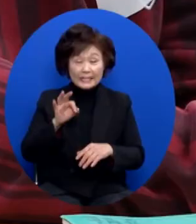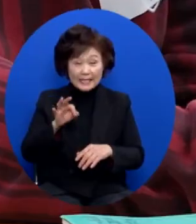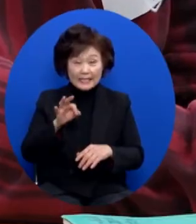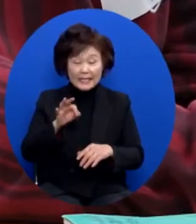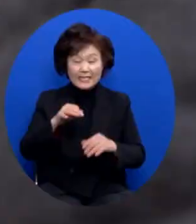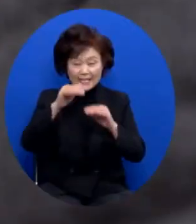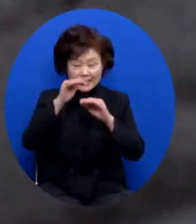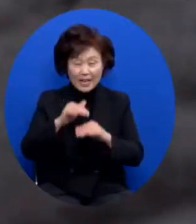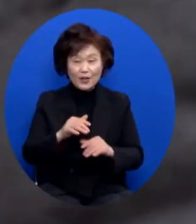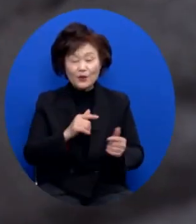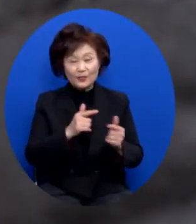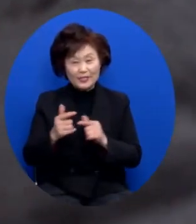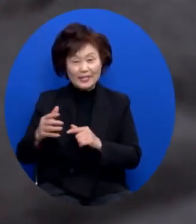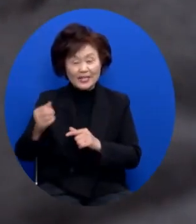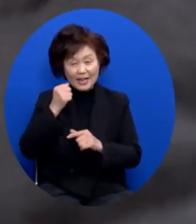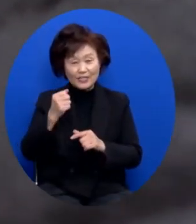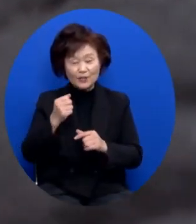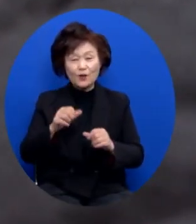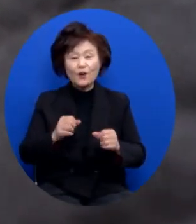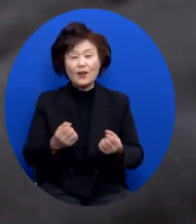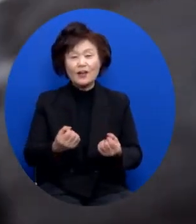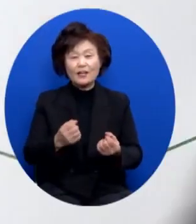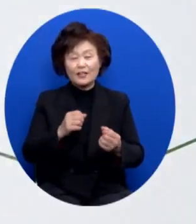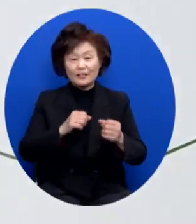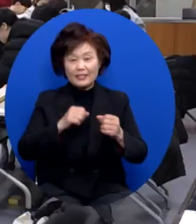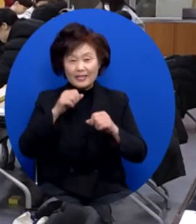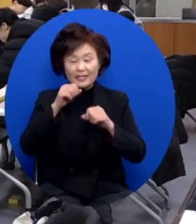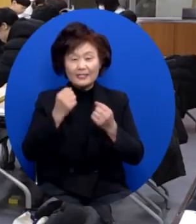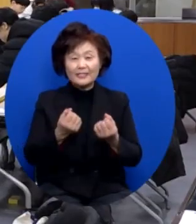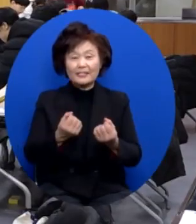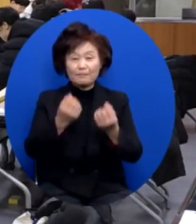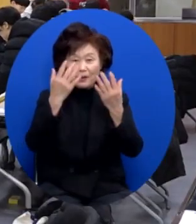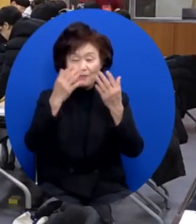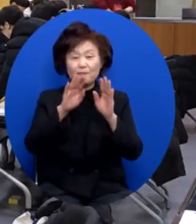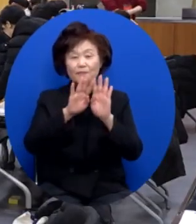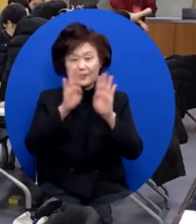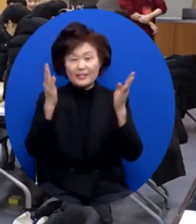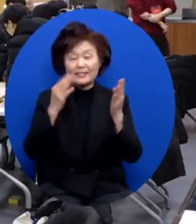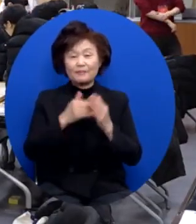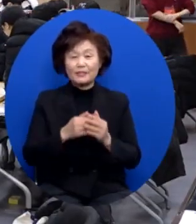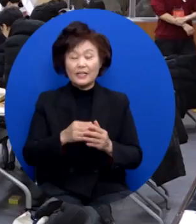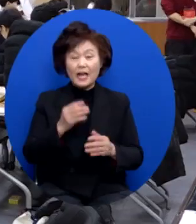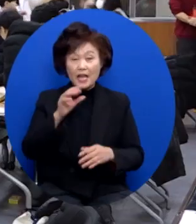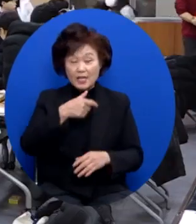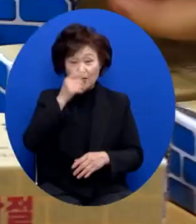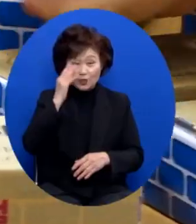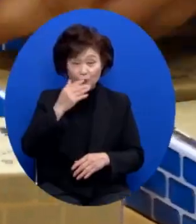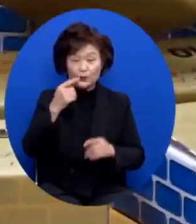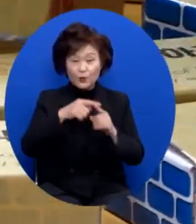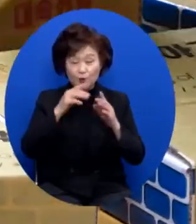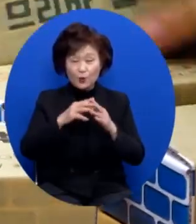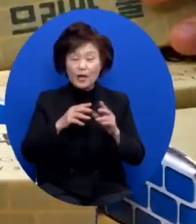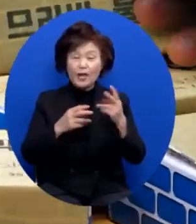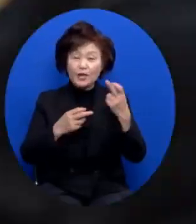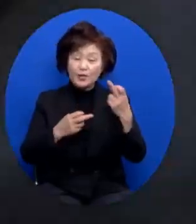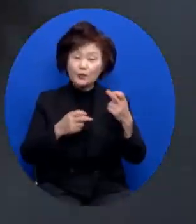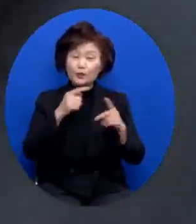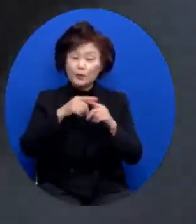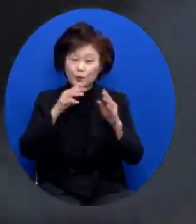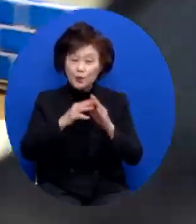프로그램을 진행했습니다. 또 캠프에 참석한 주일학교 10명 이하의 여수 지역 12개 교회